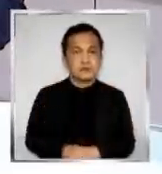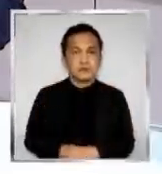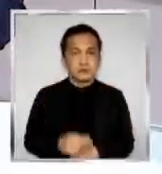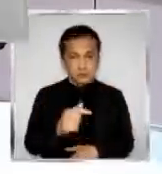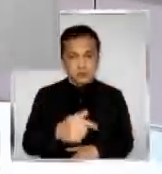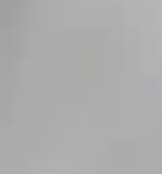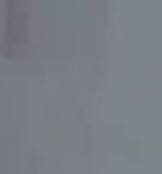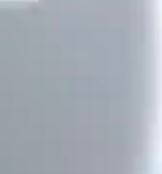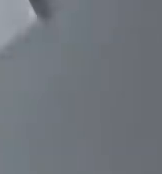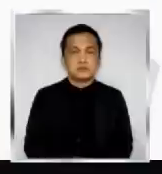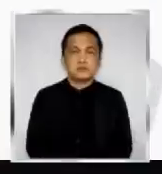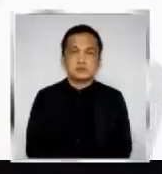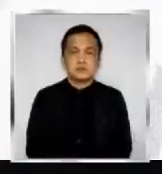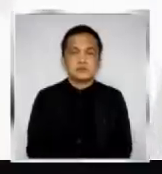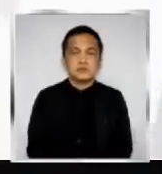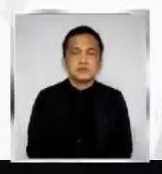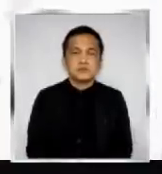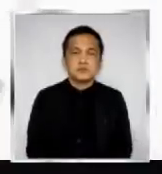Gaston.